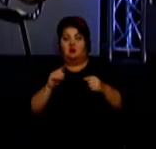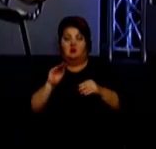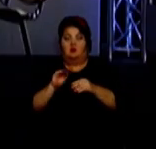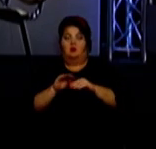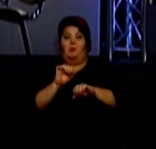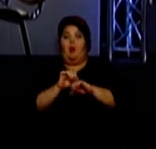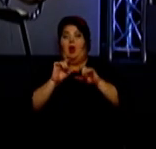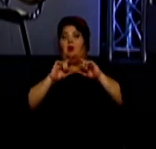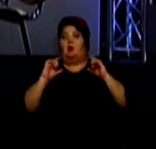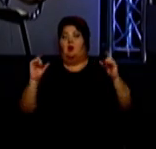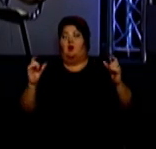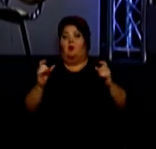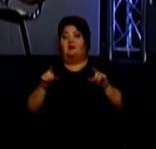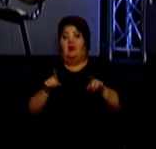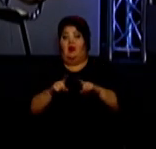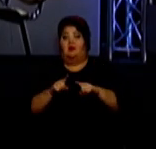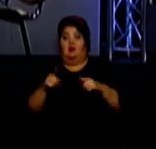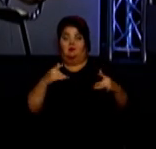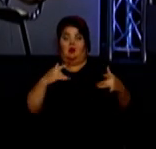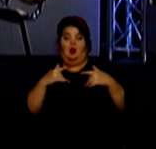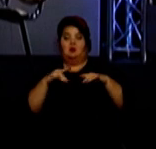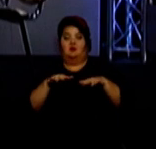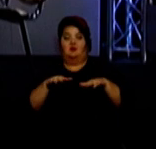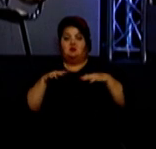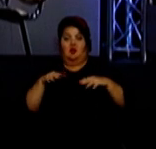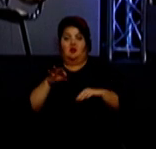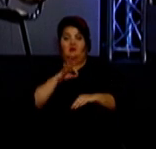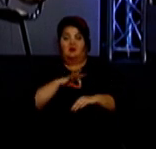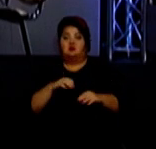балкони. Отак ця актова зала і використовувалась аж до